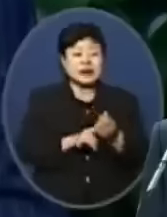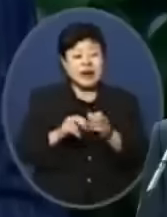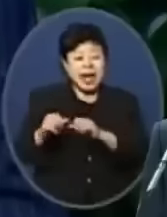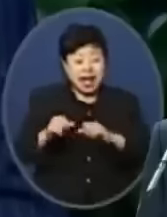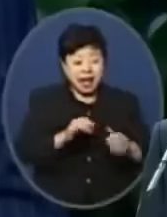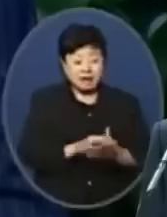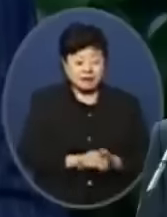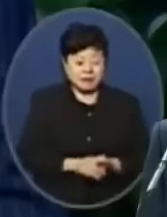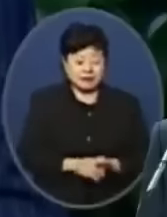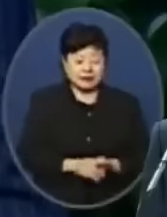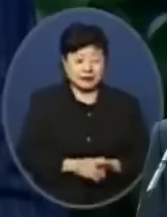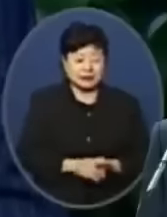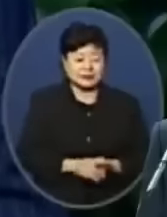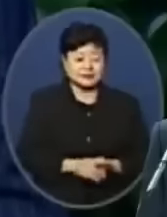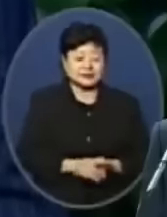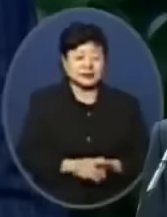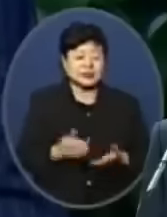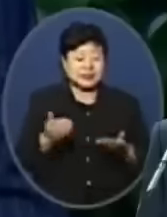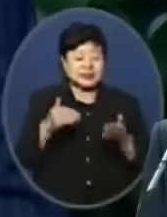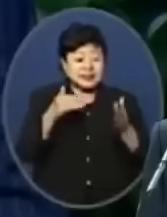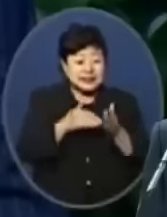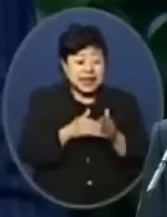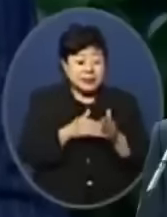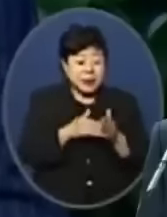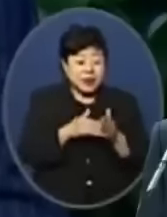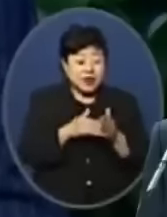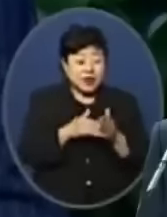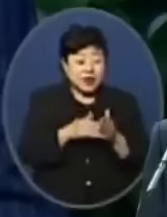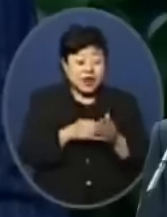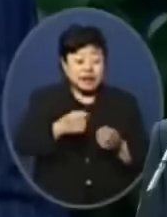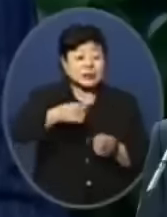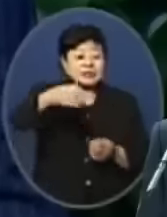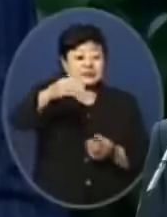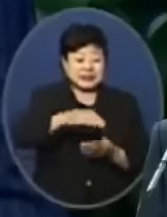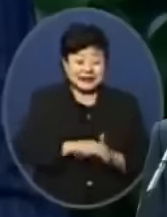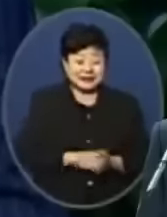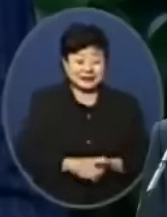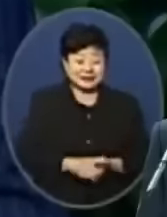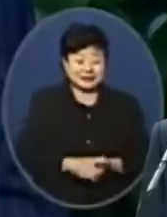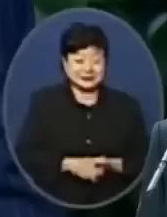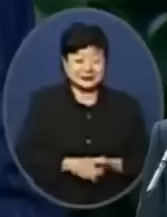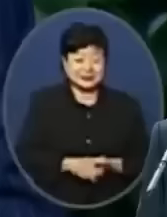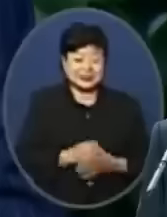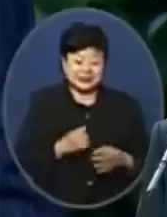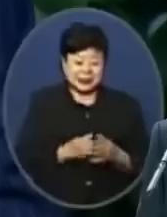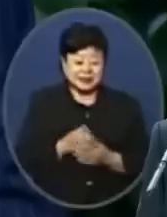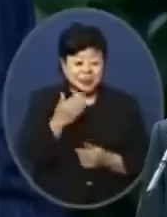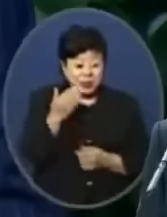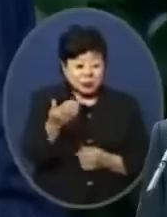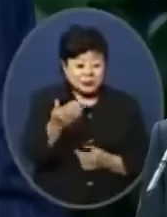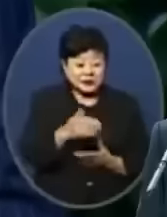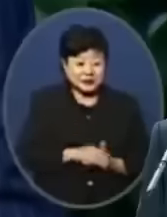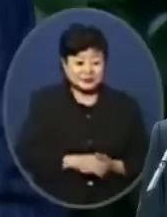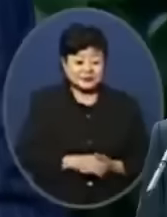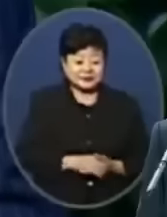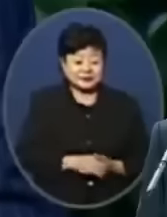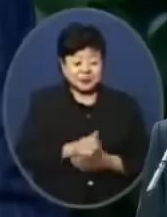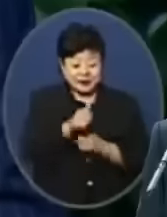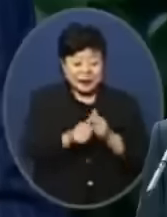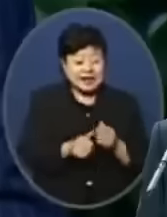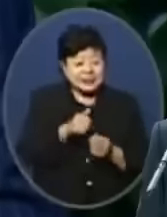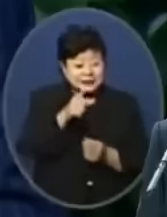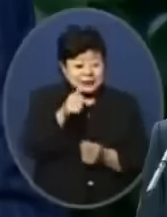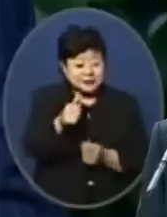다음에 그 역사가 끝나고 나면은 거두어 가시는 것입니다. 그러므로 여러분에게